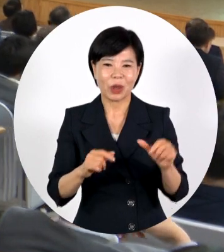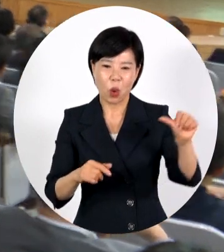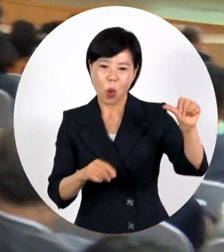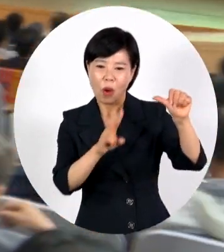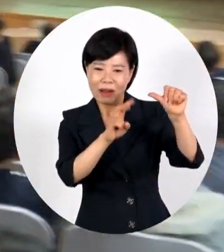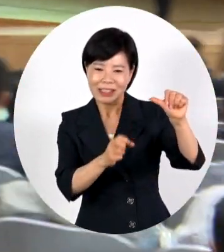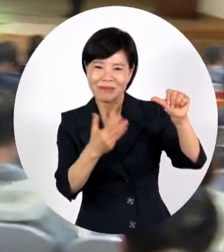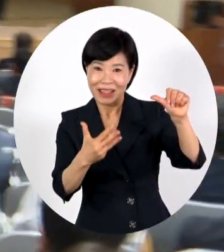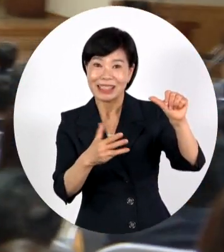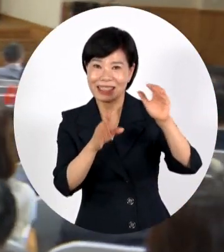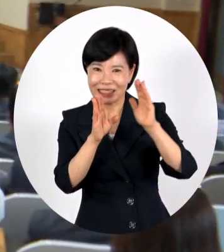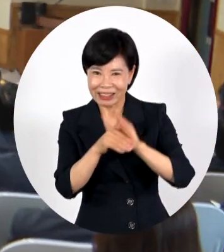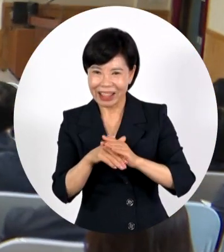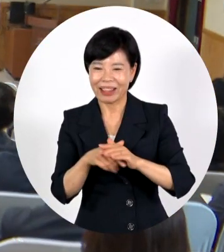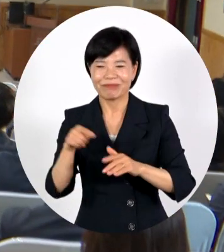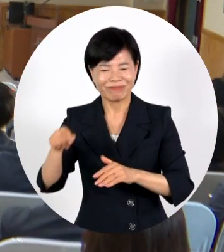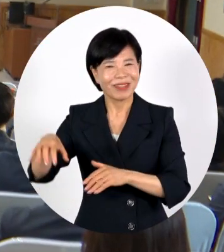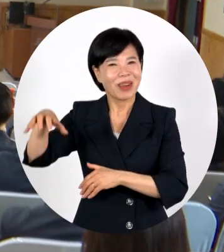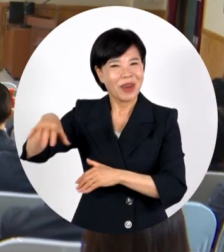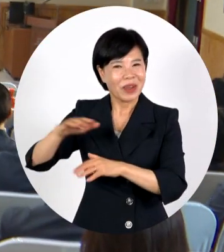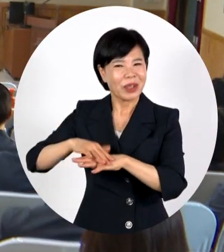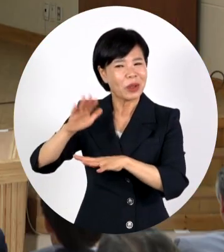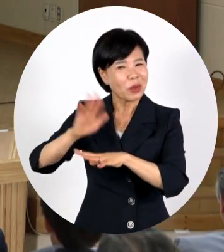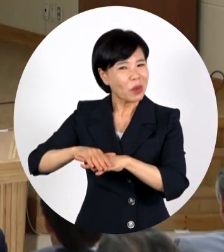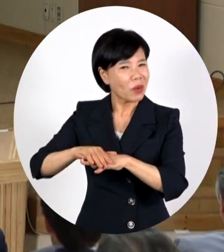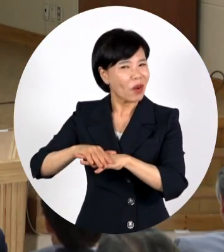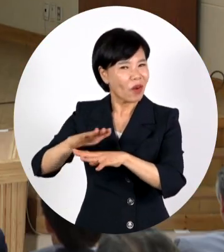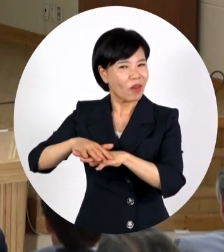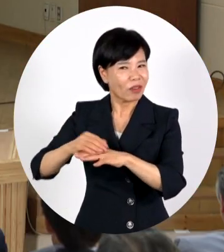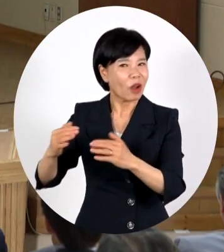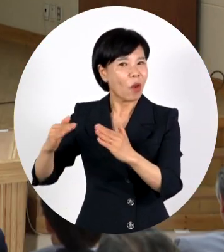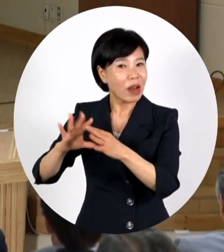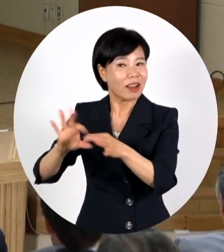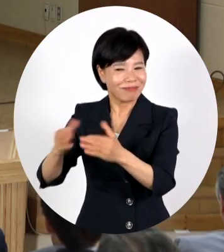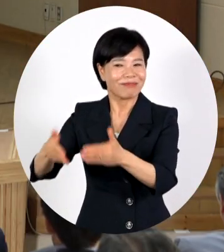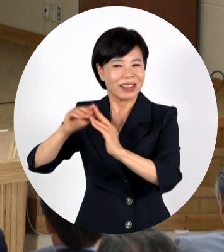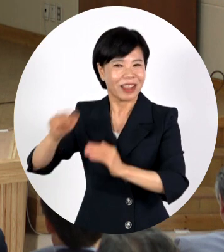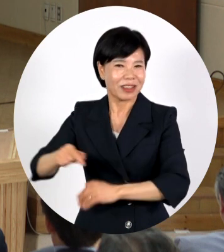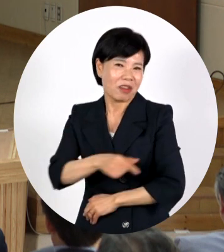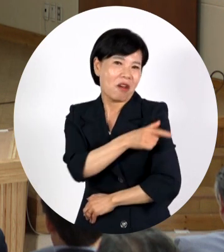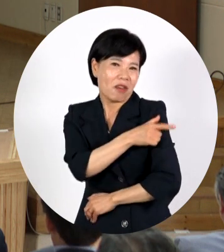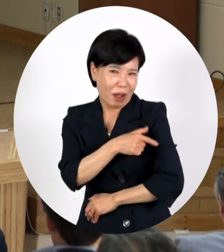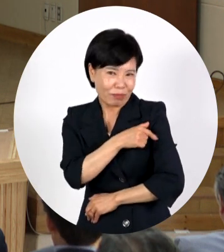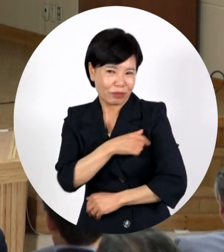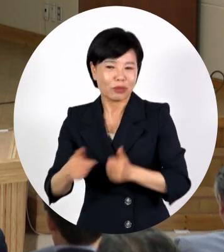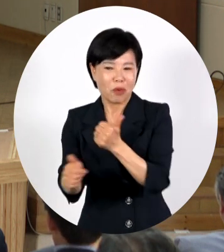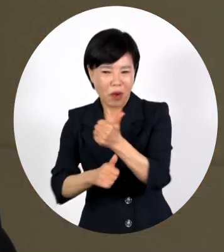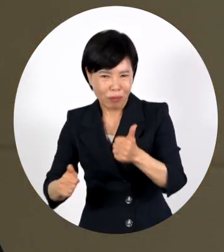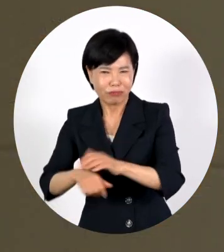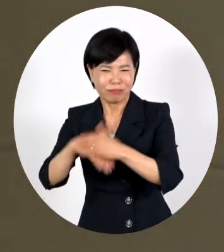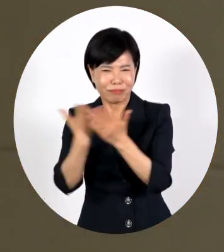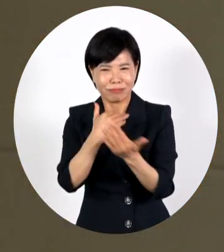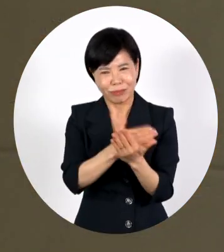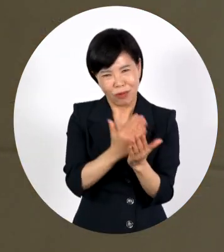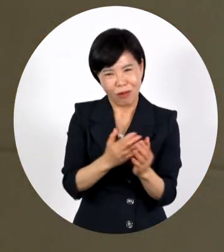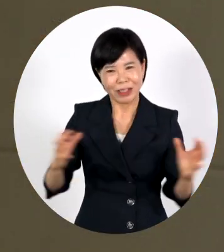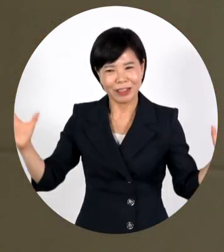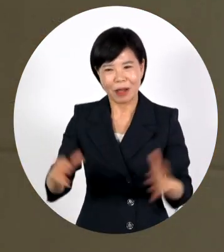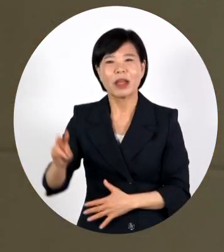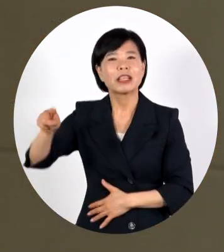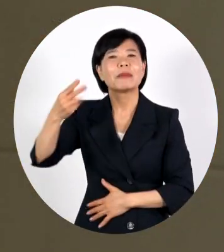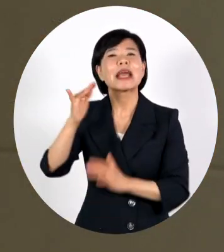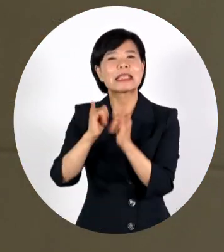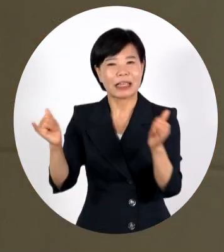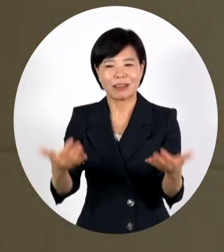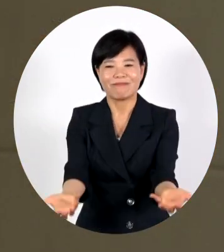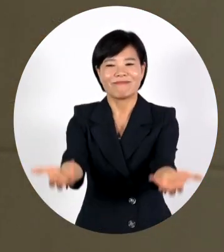제주도는 5월 28일 농어업인회관 대강당에서 4급 이상 간부 공무원과 산하기관 간부 등 200여 명을